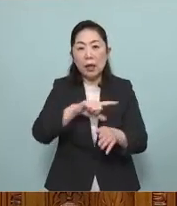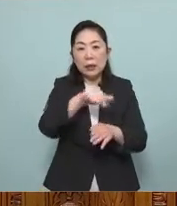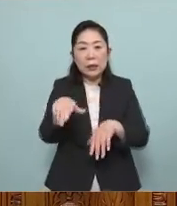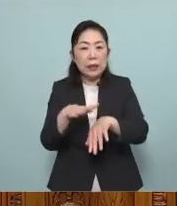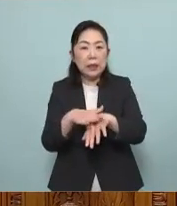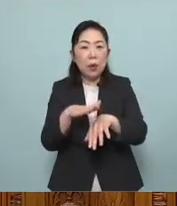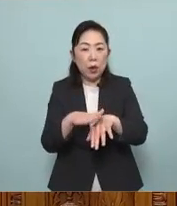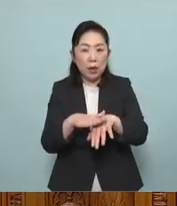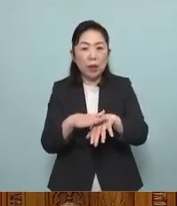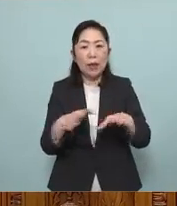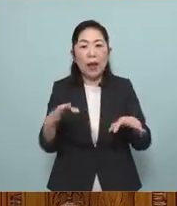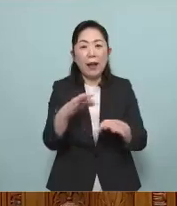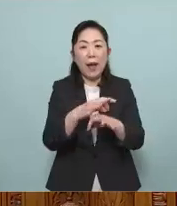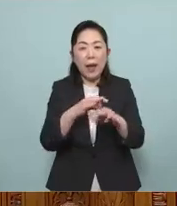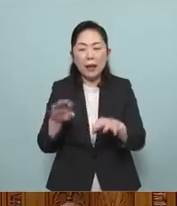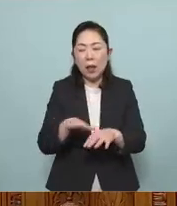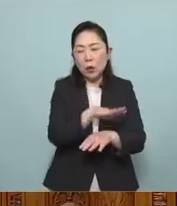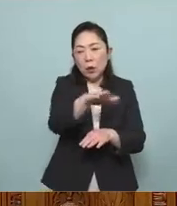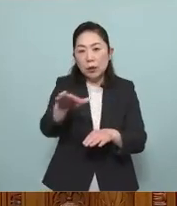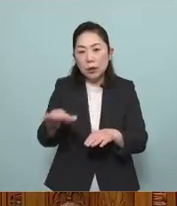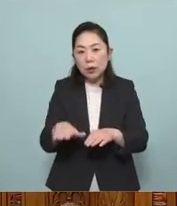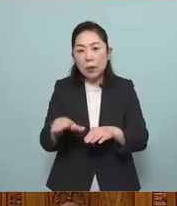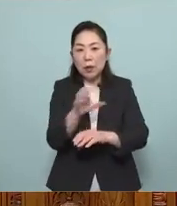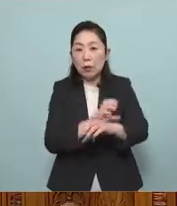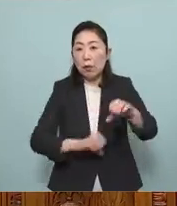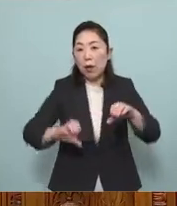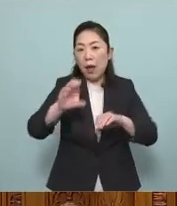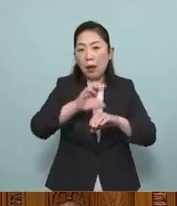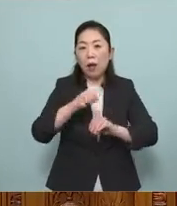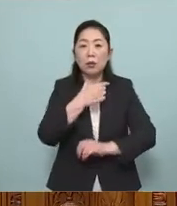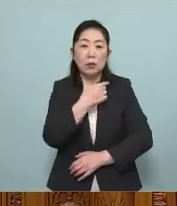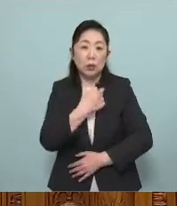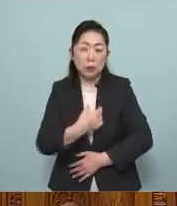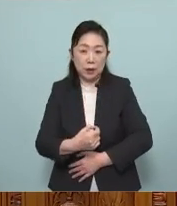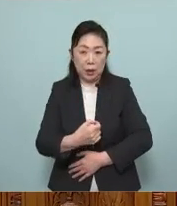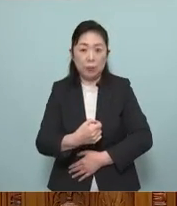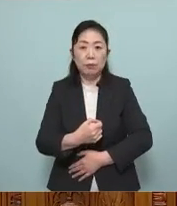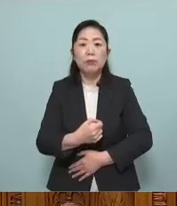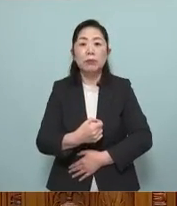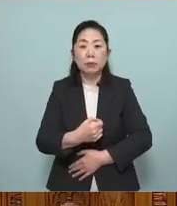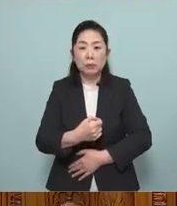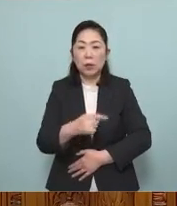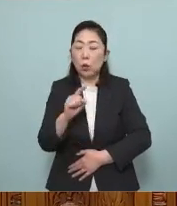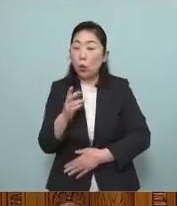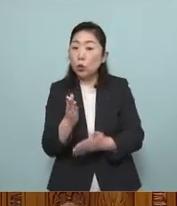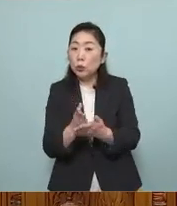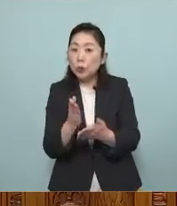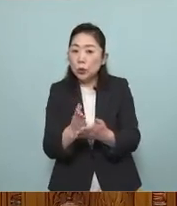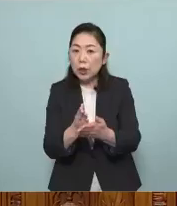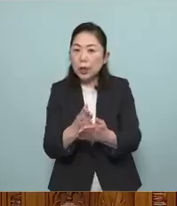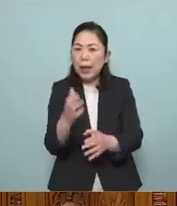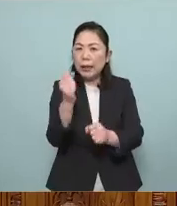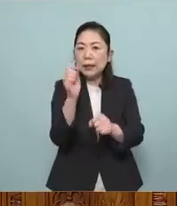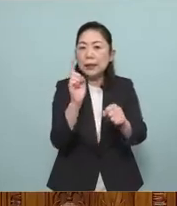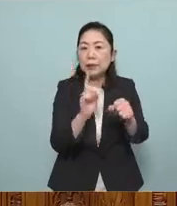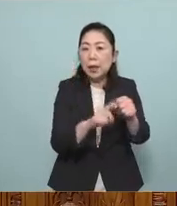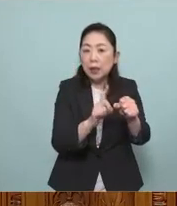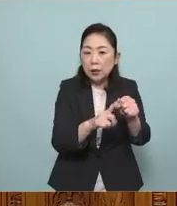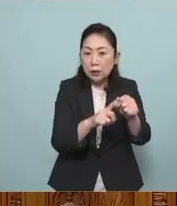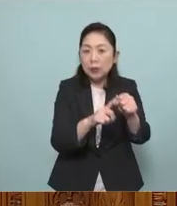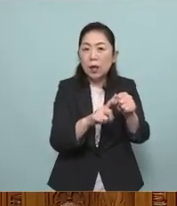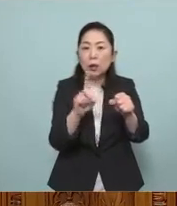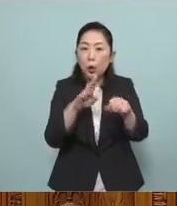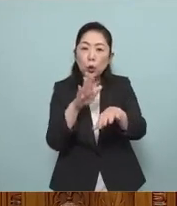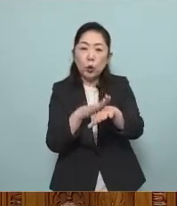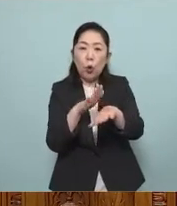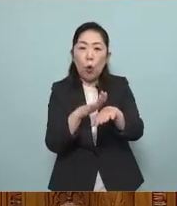会全体の大変革に取り組みます。どのような分野で、いつまでに、どういう仕掛け